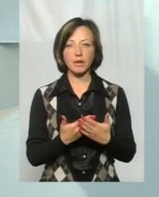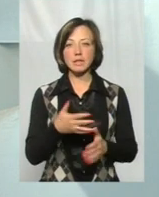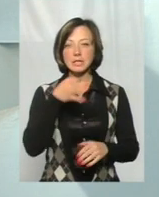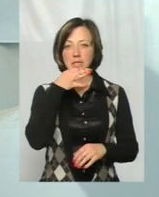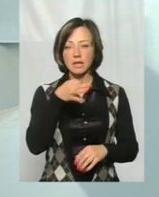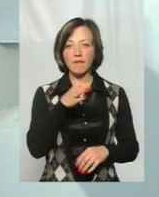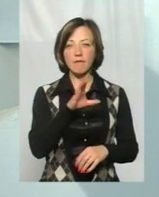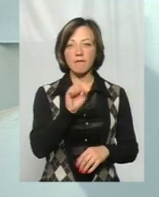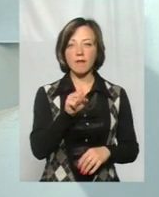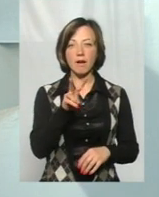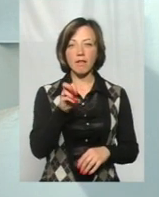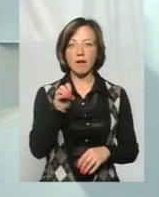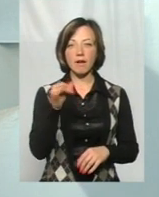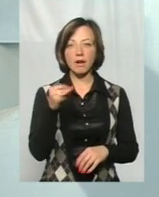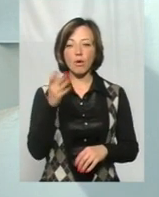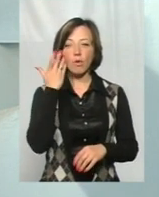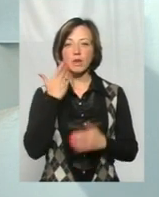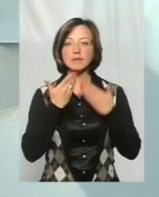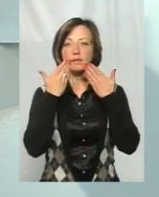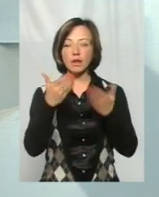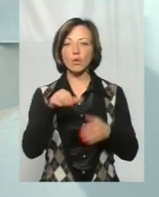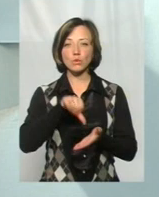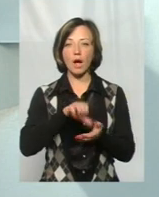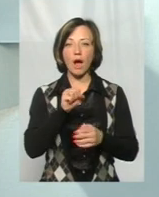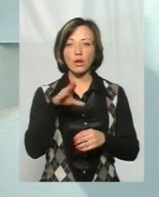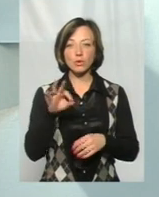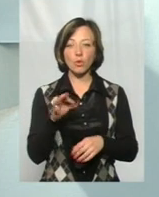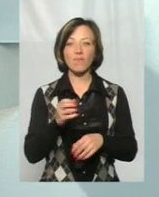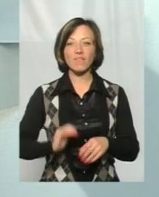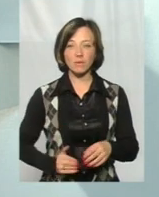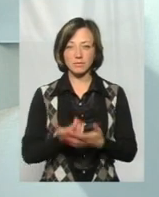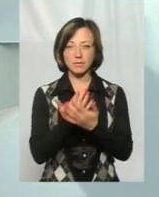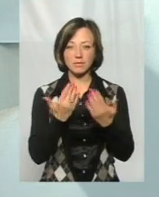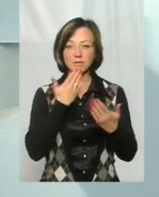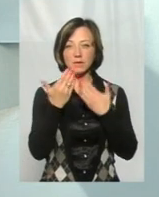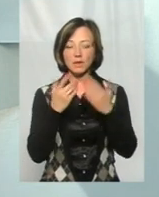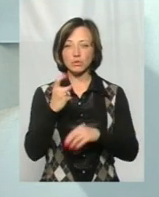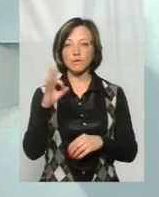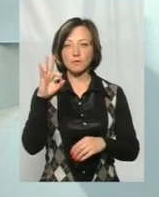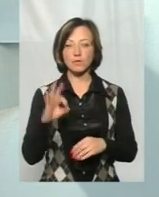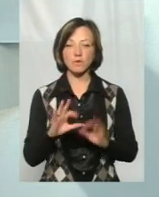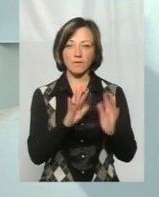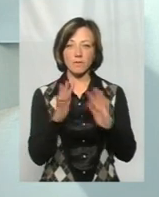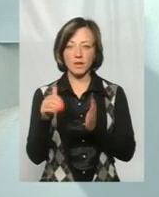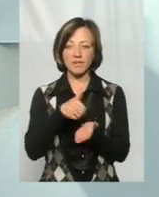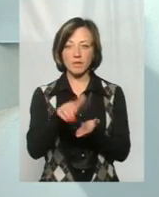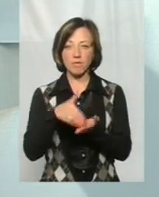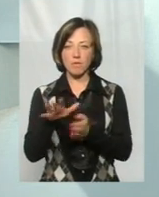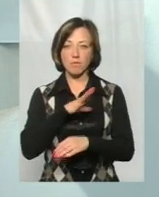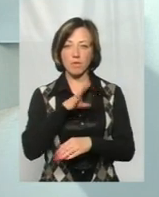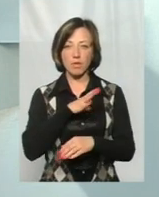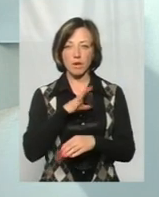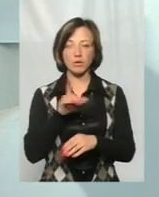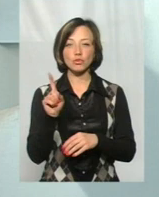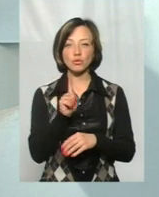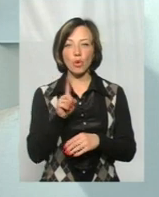що коли зверталися учасники АТО до більшості роботодавців, да, дійсно, ну майже у 100% випадків відмовляли з